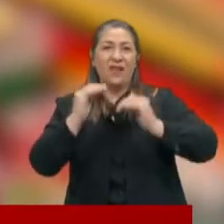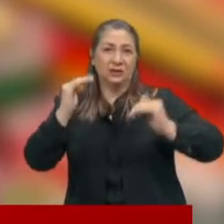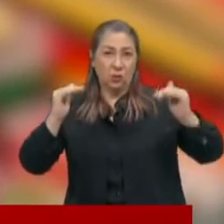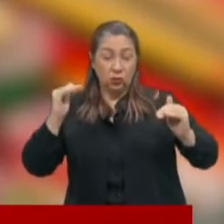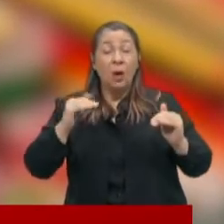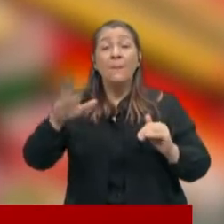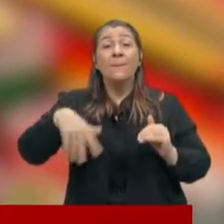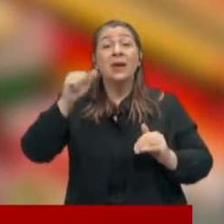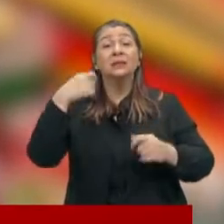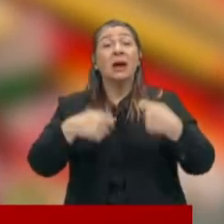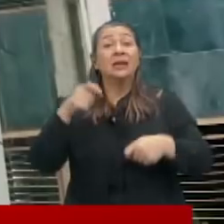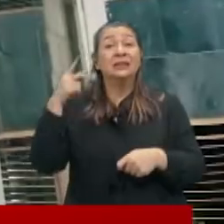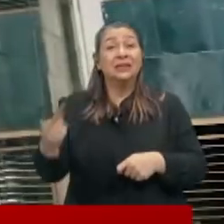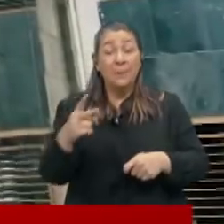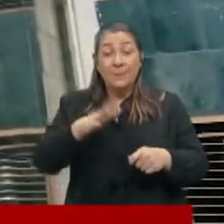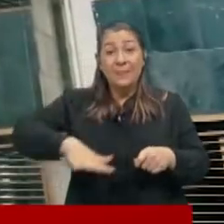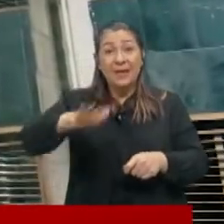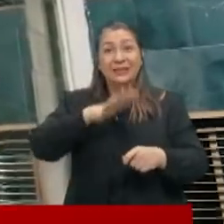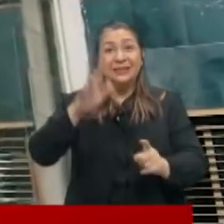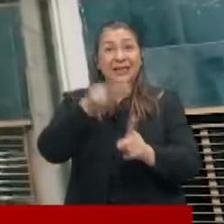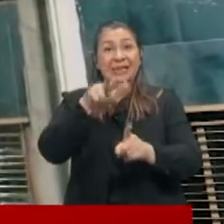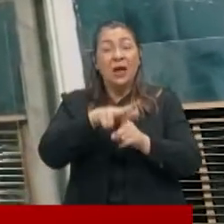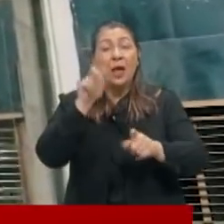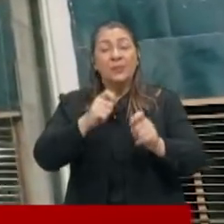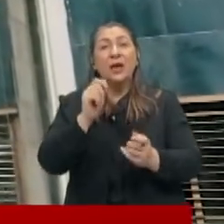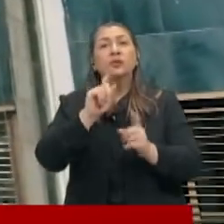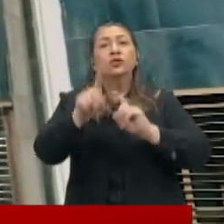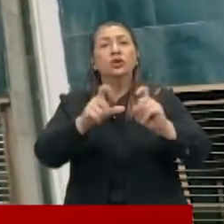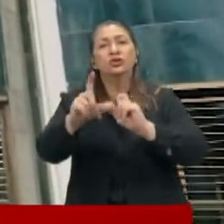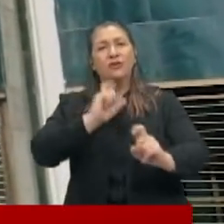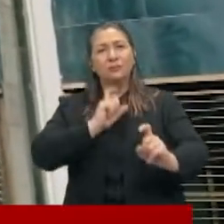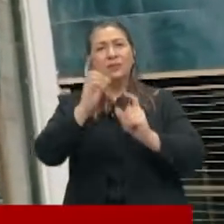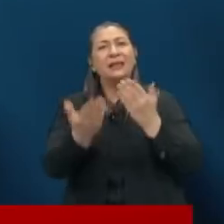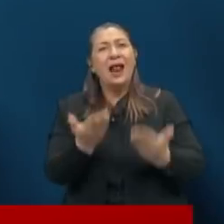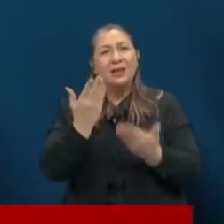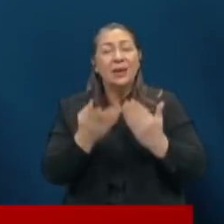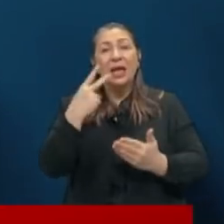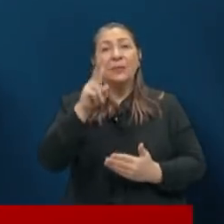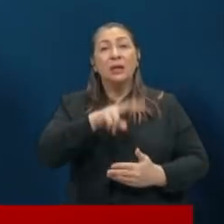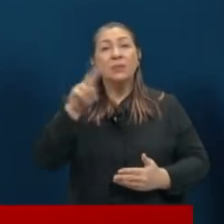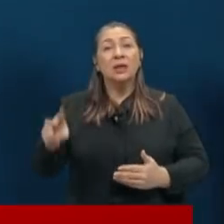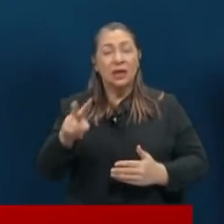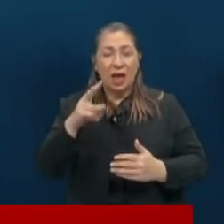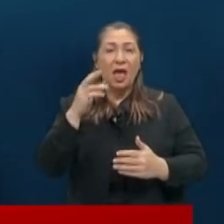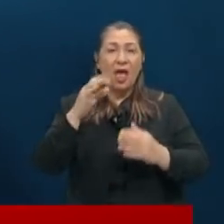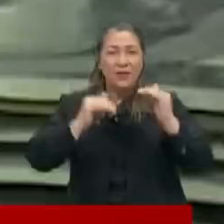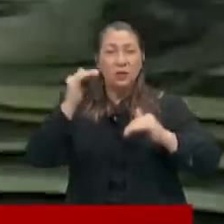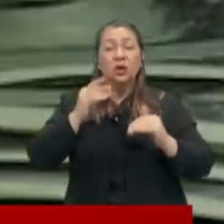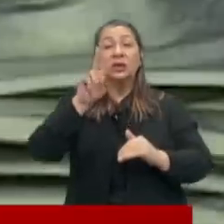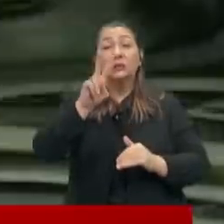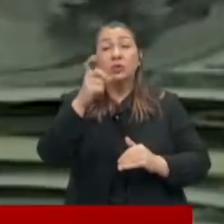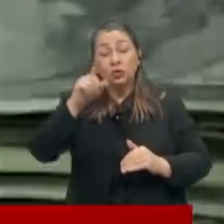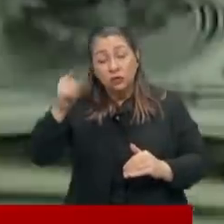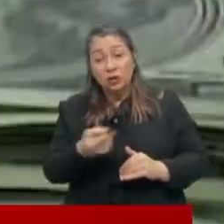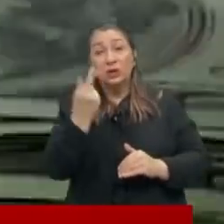enflasyon. Merkez Bankası'nın piyasa katılımcılarıyla yaptığı ankette ise 2022 enflasyonu